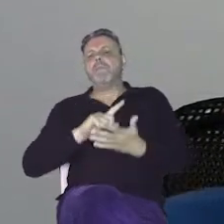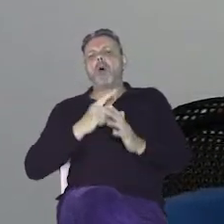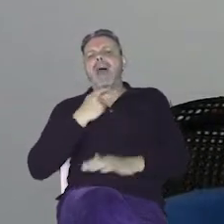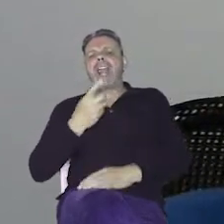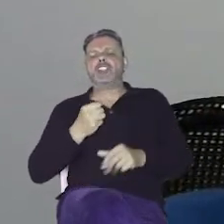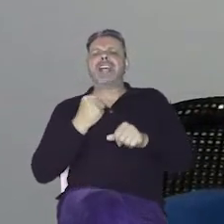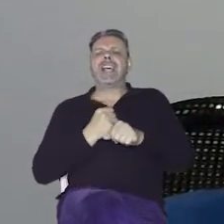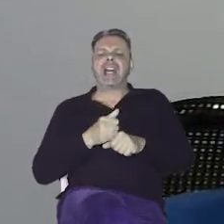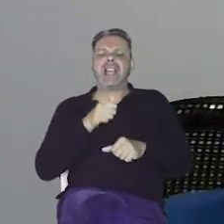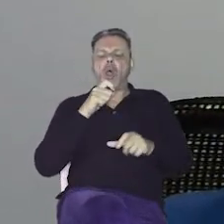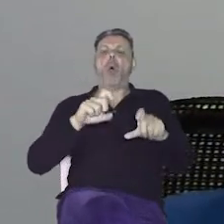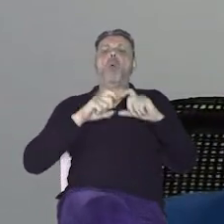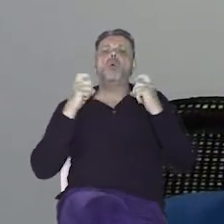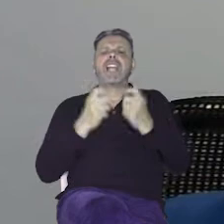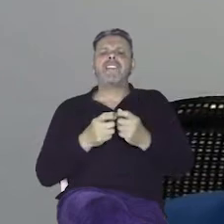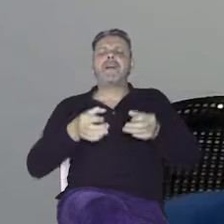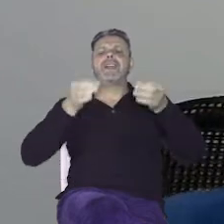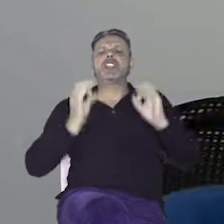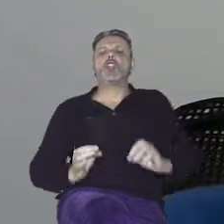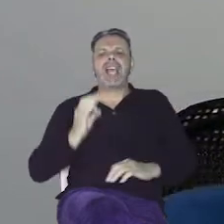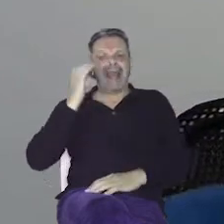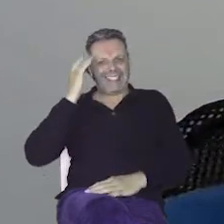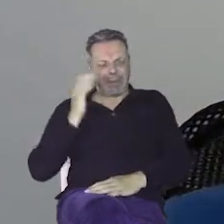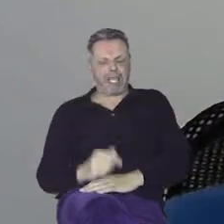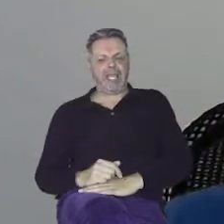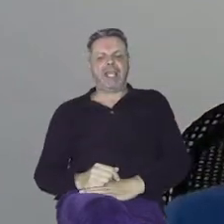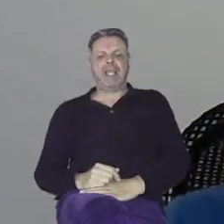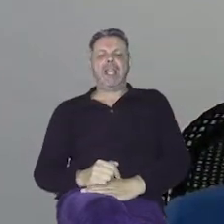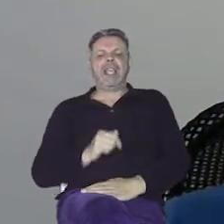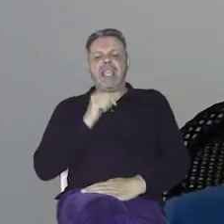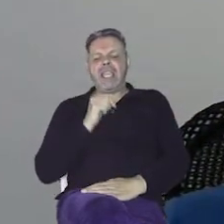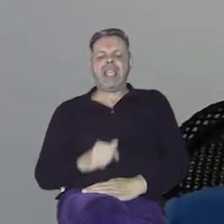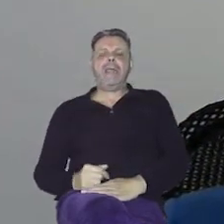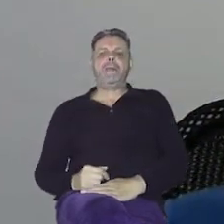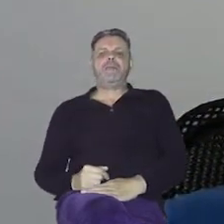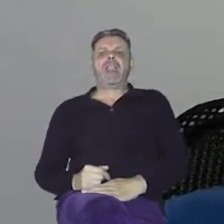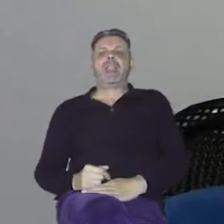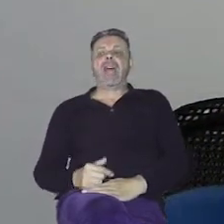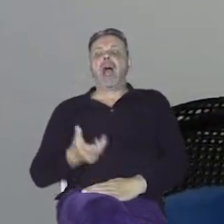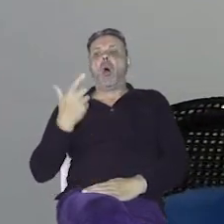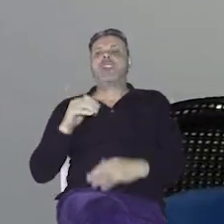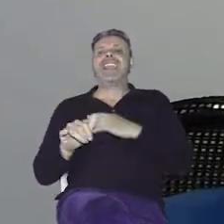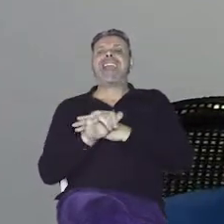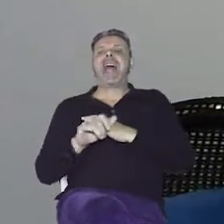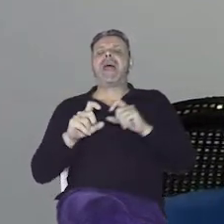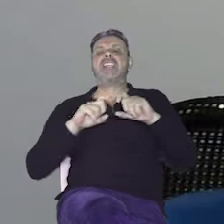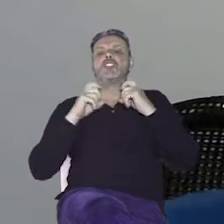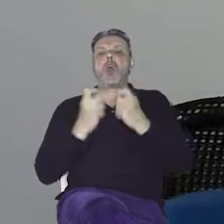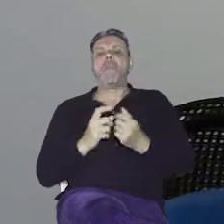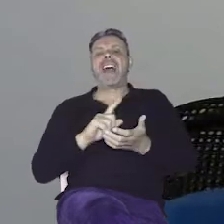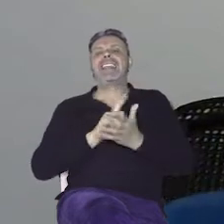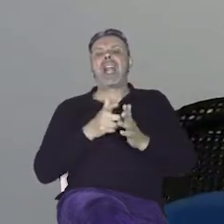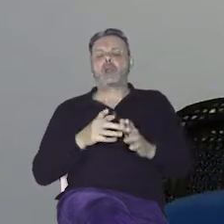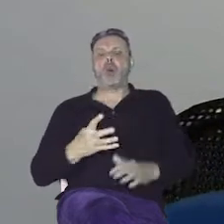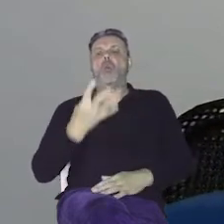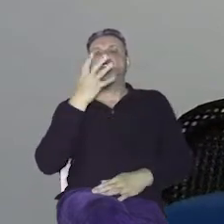radi o ustanovama socijalne skrbi i da od 11 domova, trenutno u